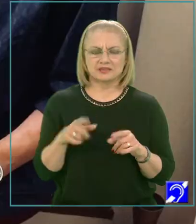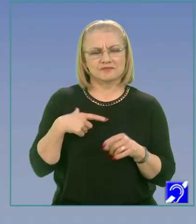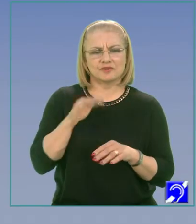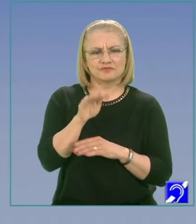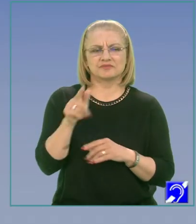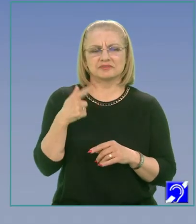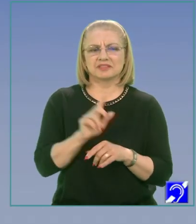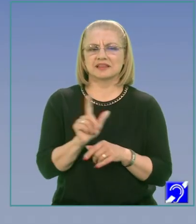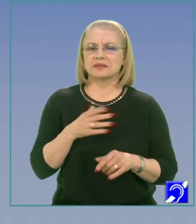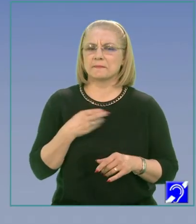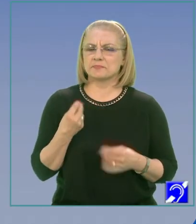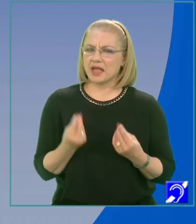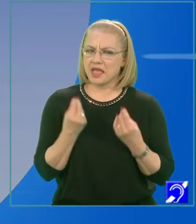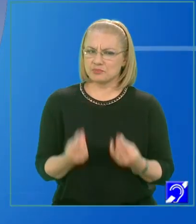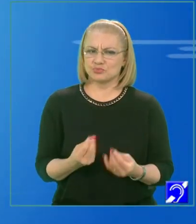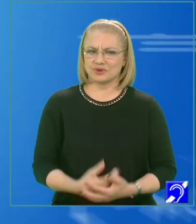bune.